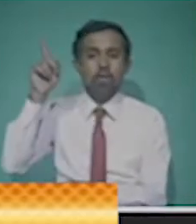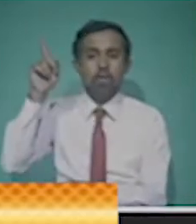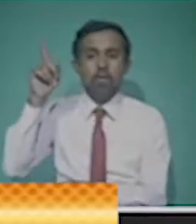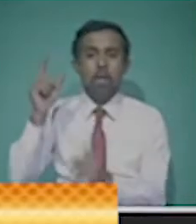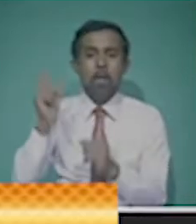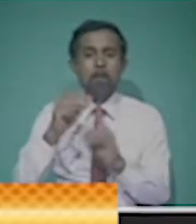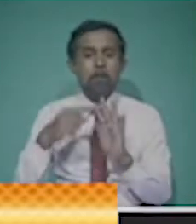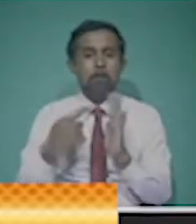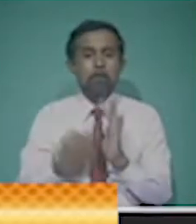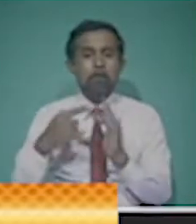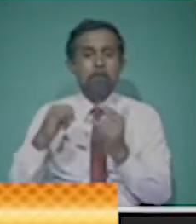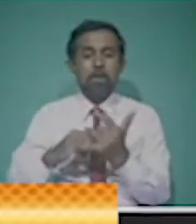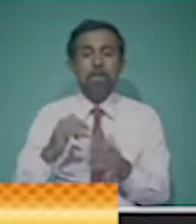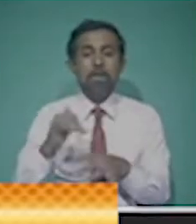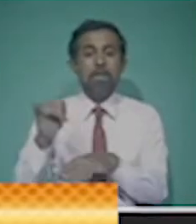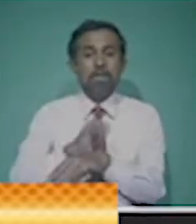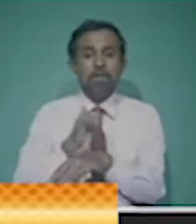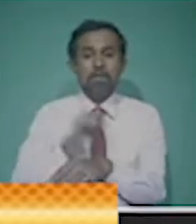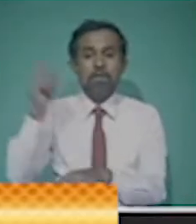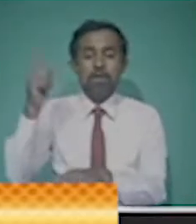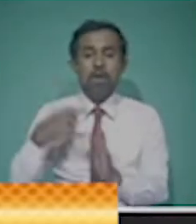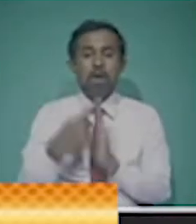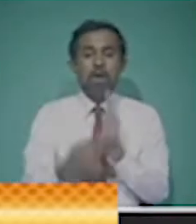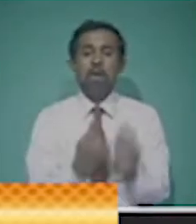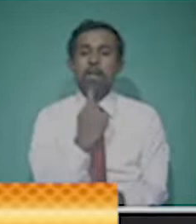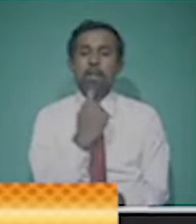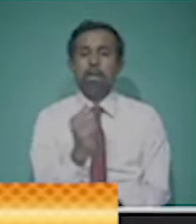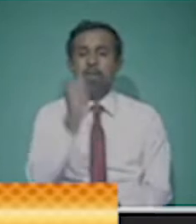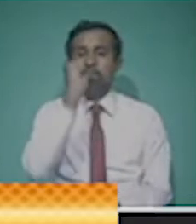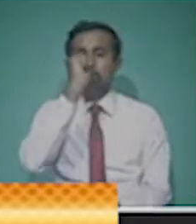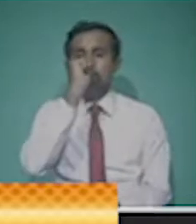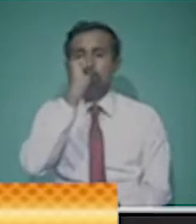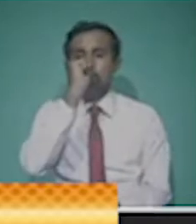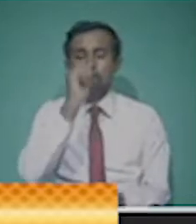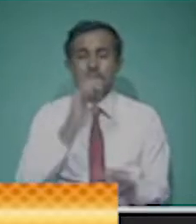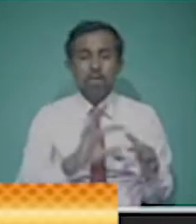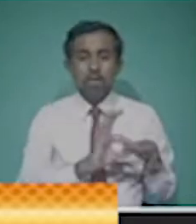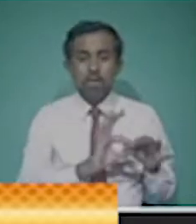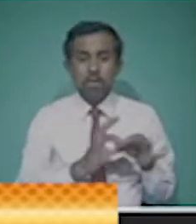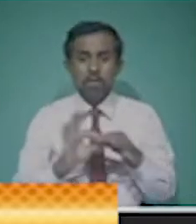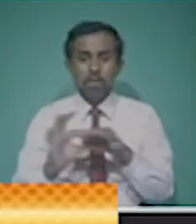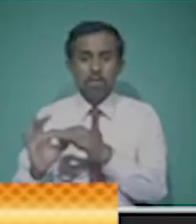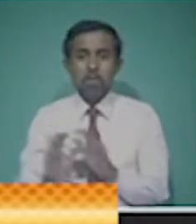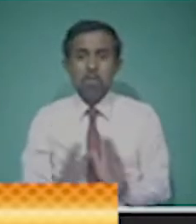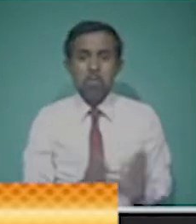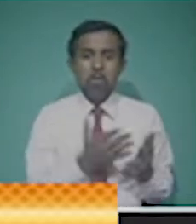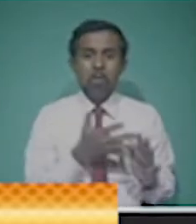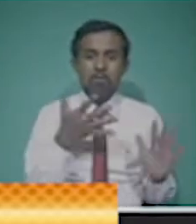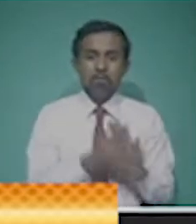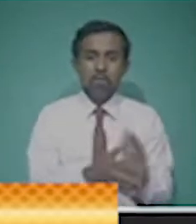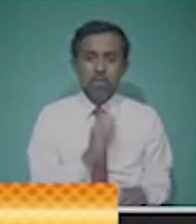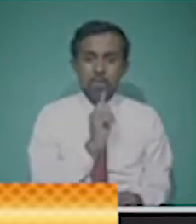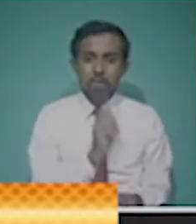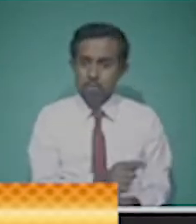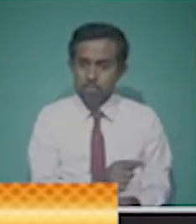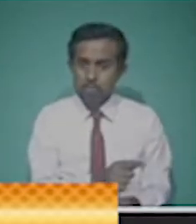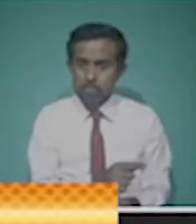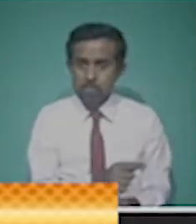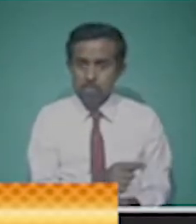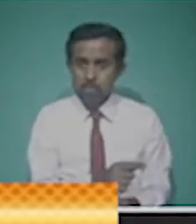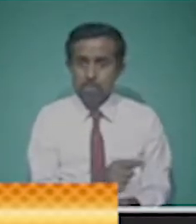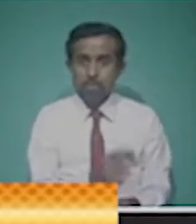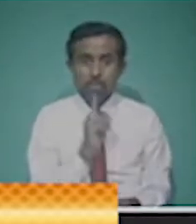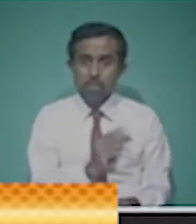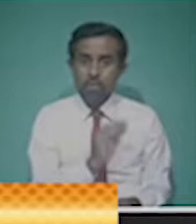berenda pulang, New York berenda pulang. Itu nak kira silon tiga orang bunuh. Apa ibu supply chain ni keng, perdagangan itu operasi yang kita penilai